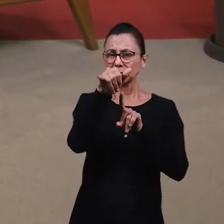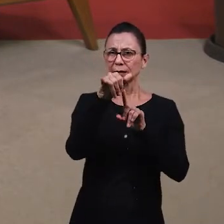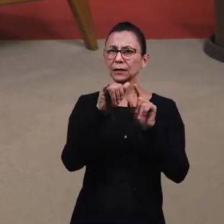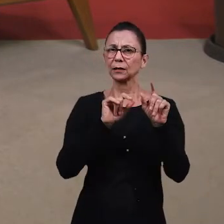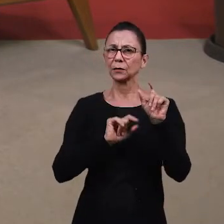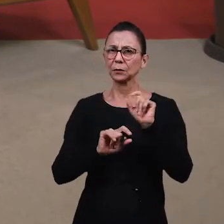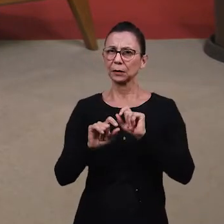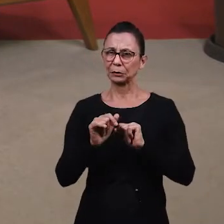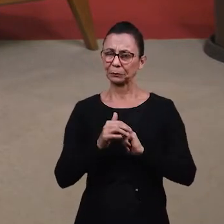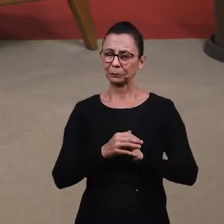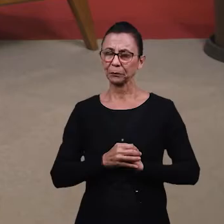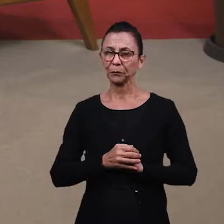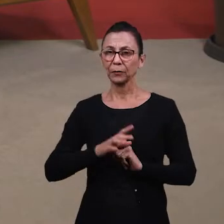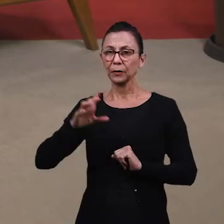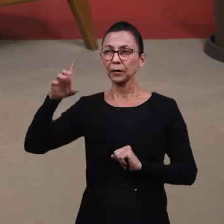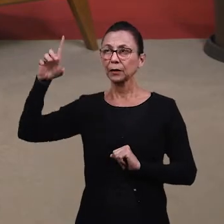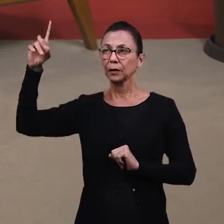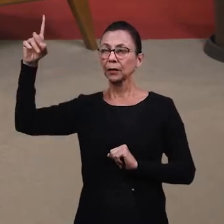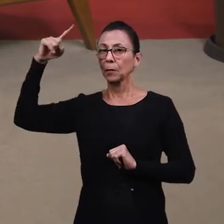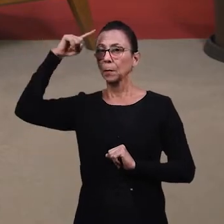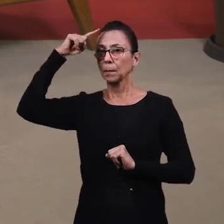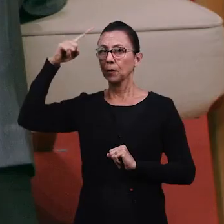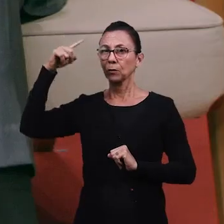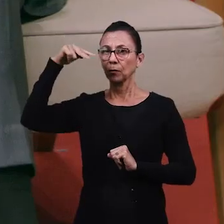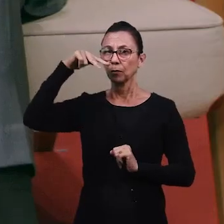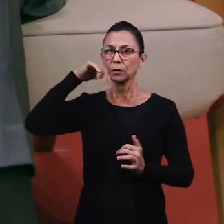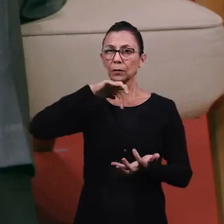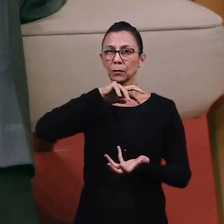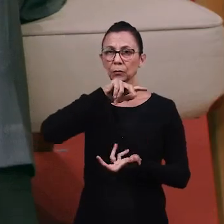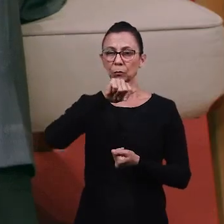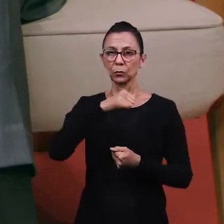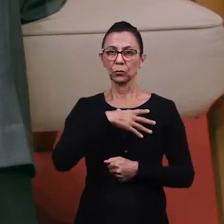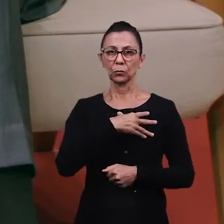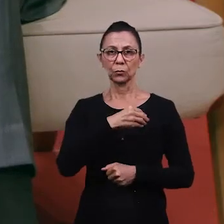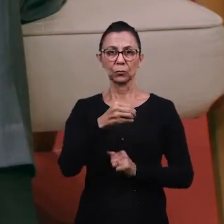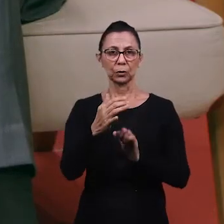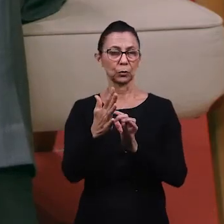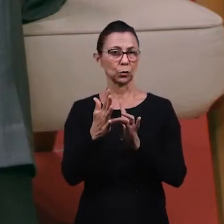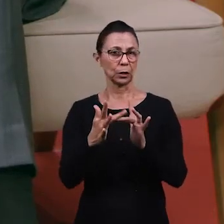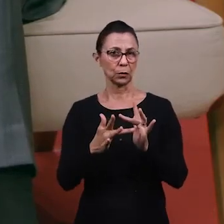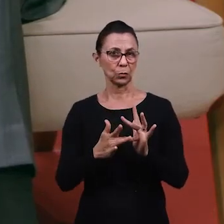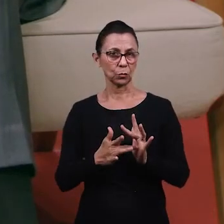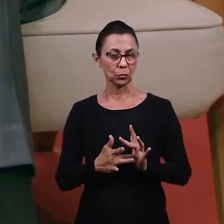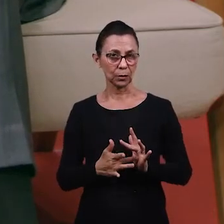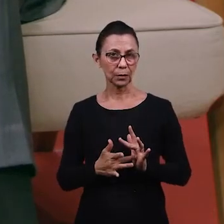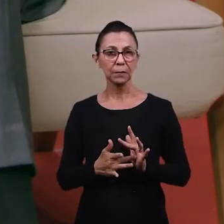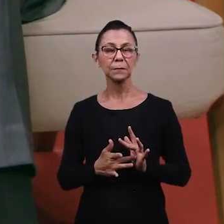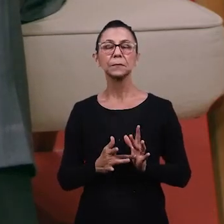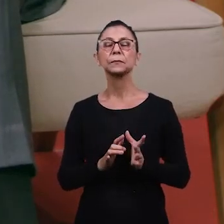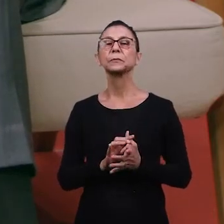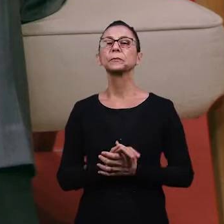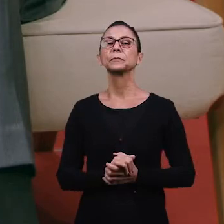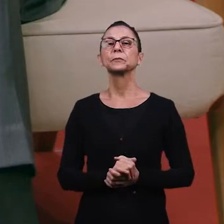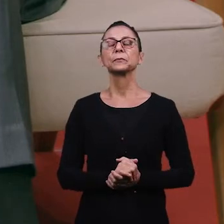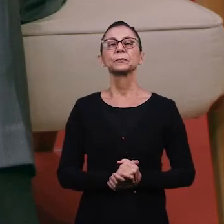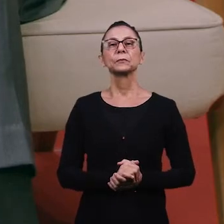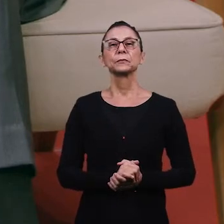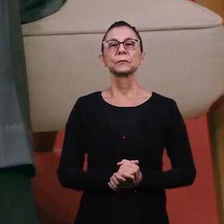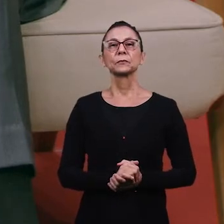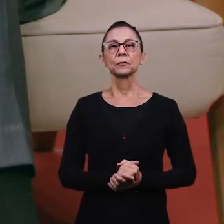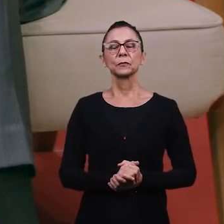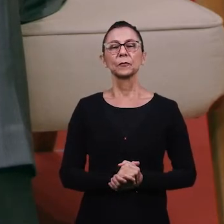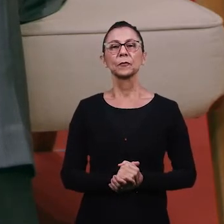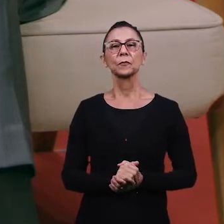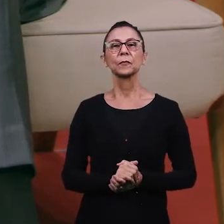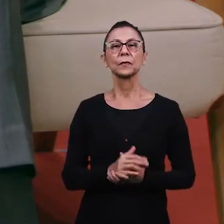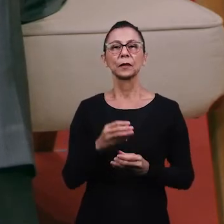la personne la plus adaptée pour devenir votre femme. Donc en vérité, cela est un parallèle prophétique